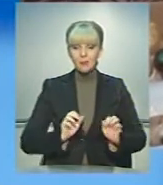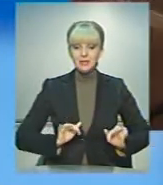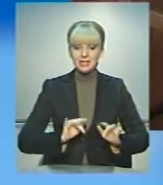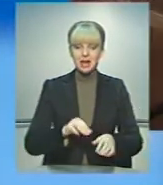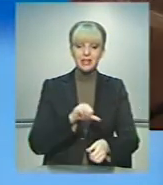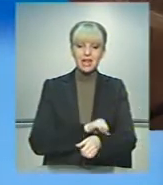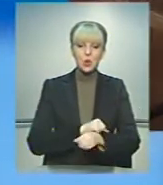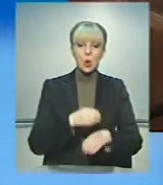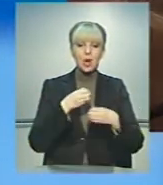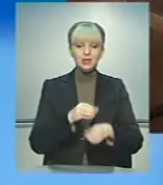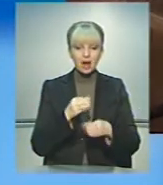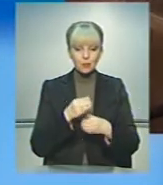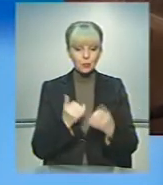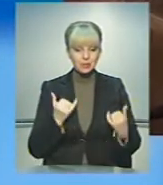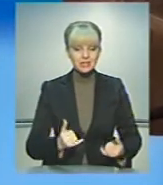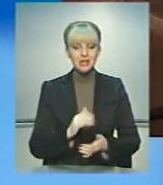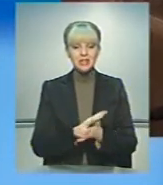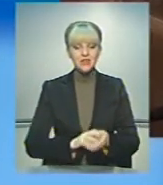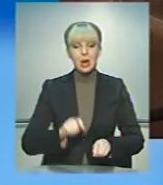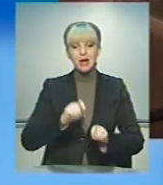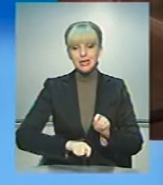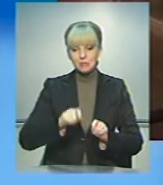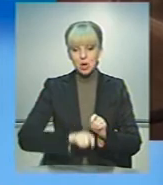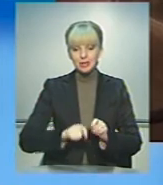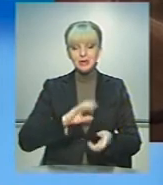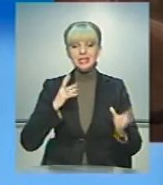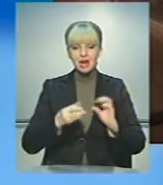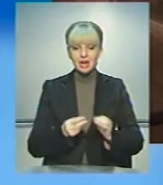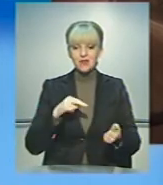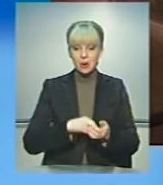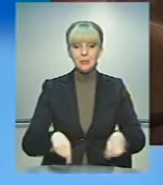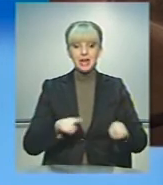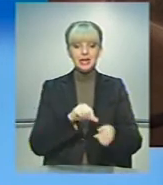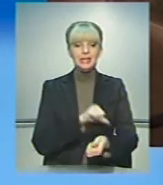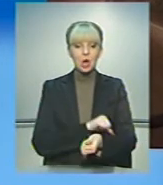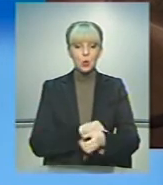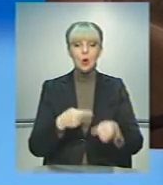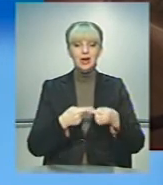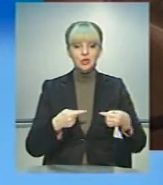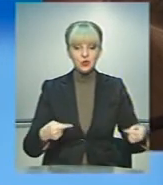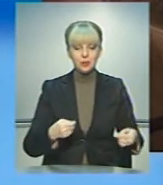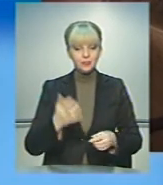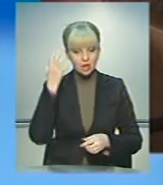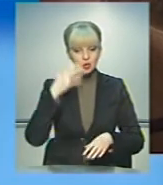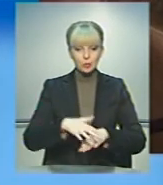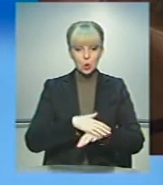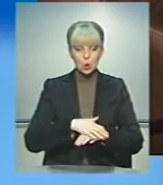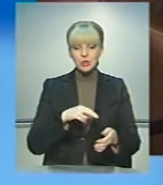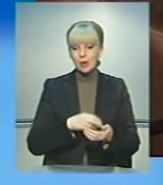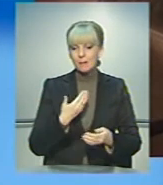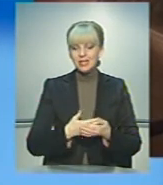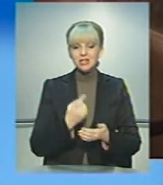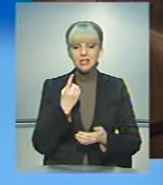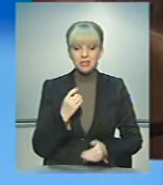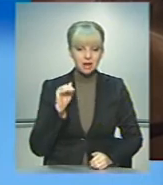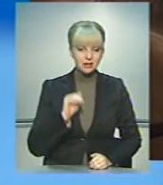діяльність нарколабораторії. Наразі тривають експертизи. Загальна вартість таких наркотичних речовин на чорному ринку становить близько